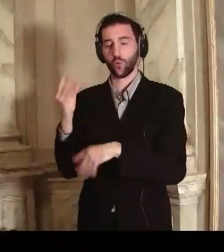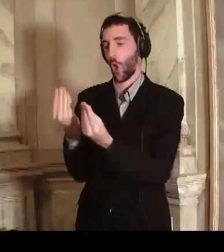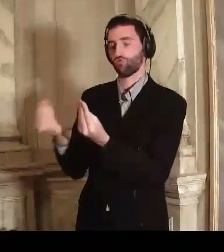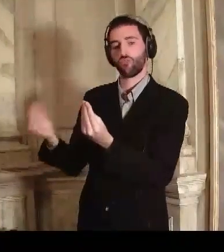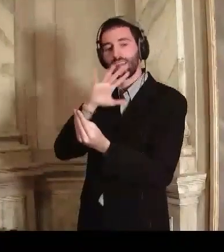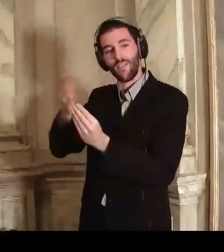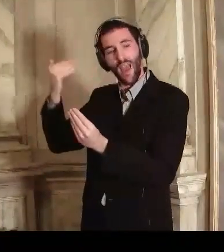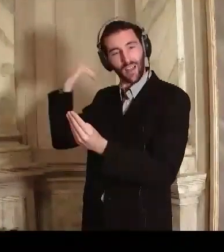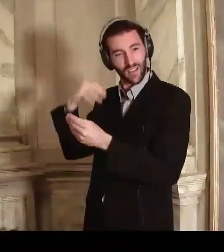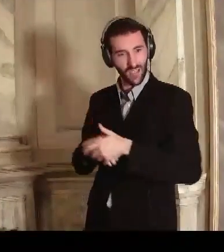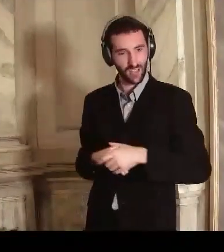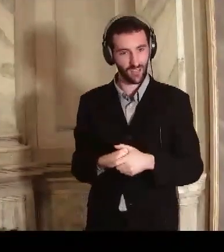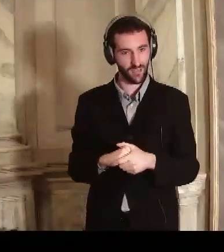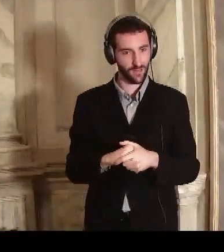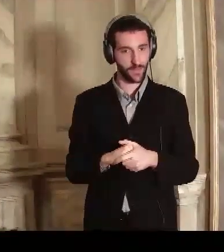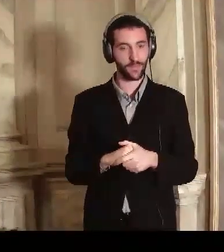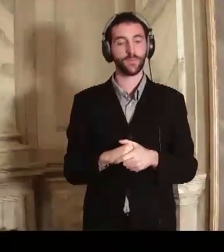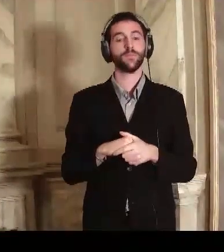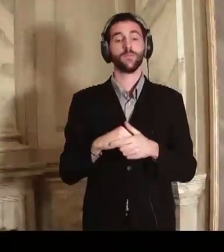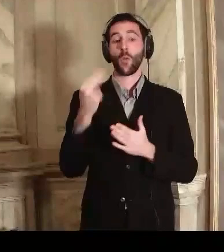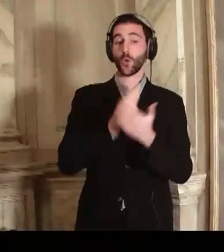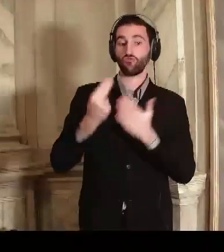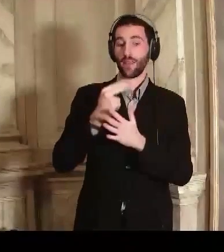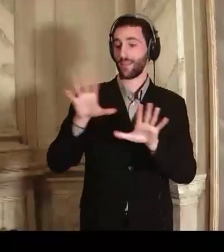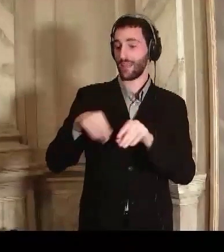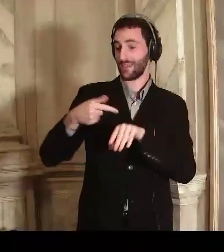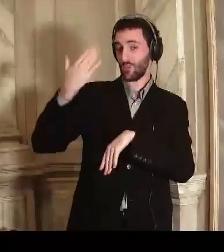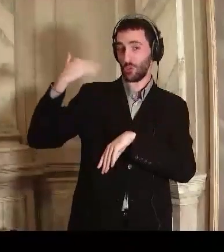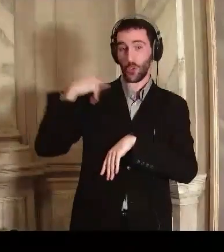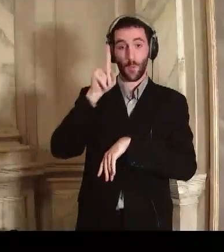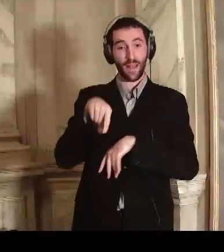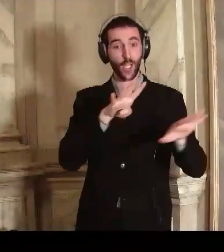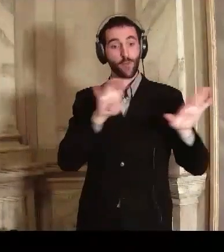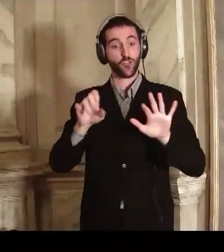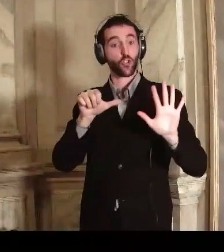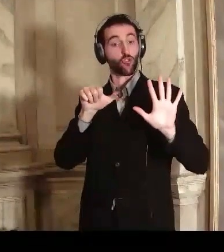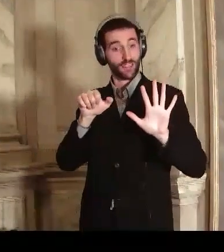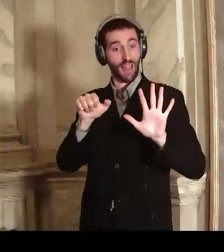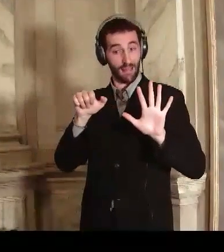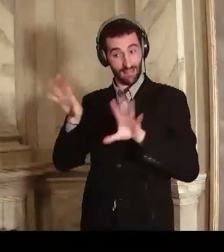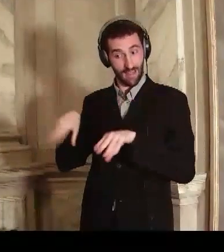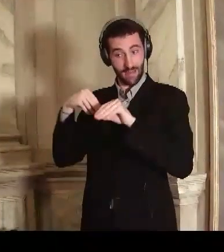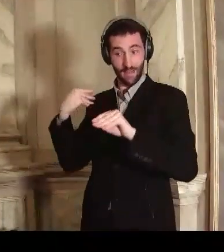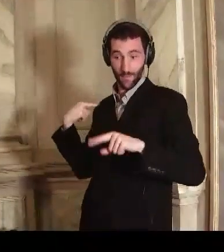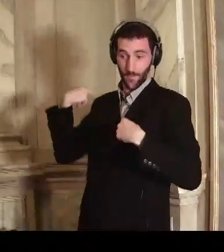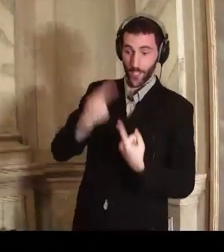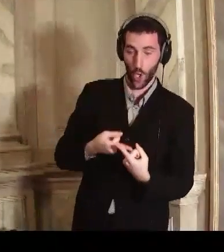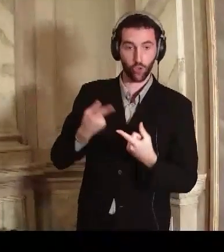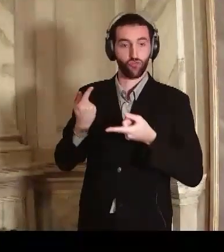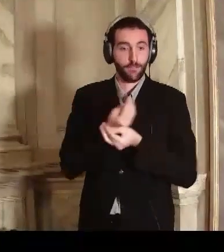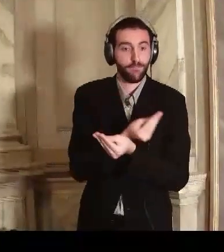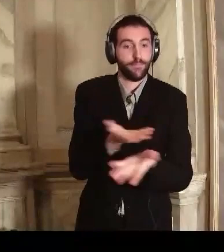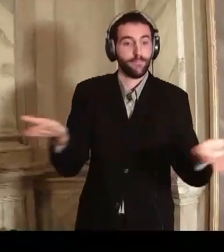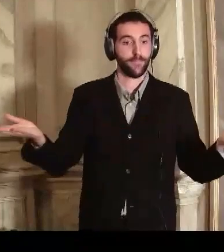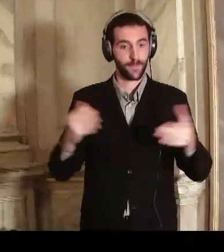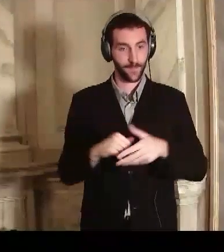Presentando progetti realizzati dagli anni 60 a oggi, Simon Forti rende omaggi a un artista di spicco che ha